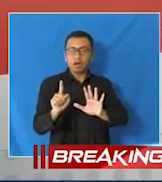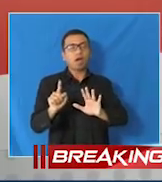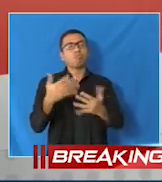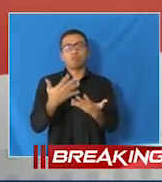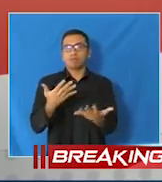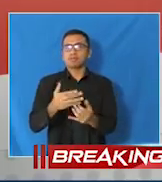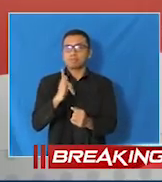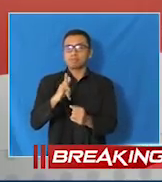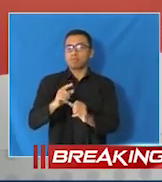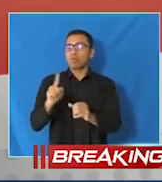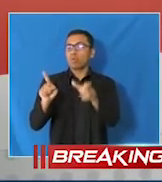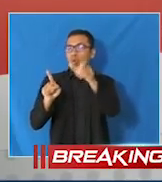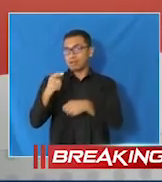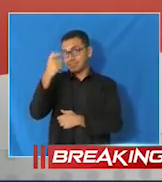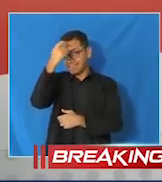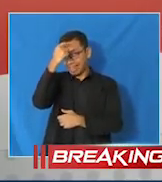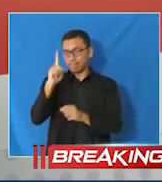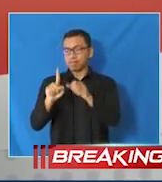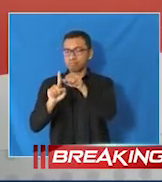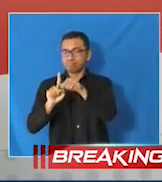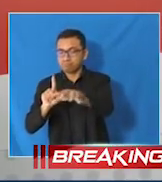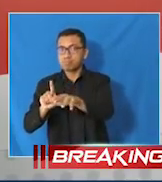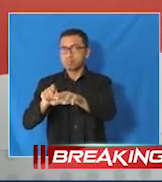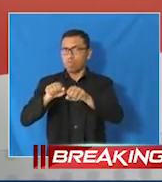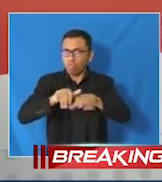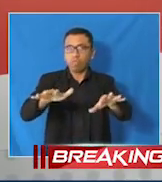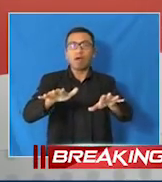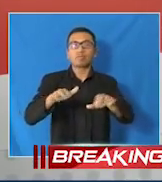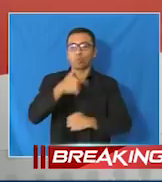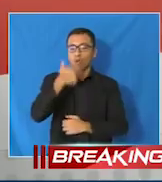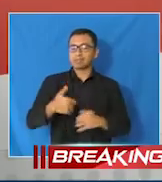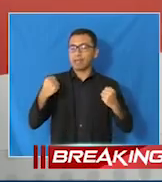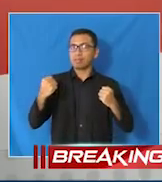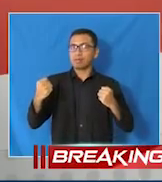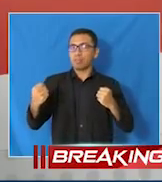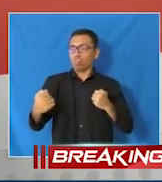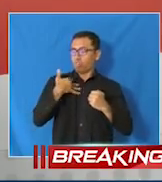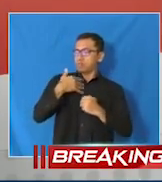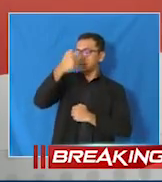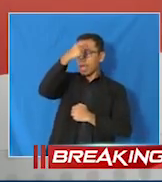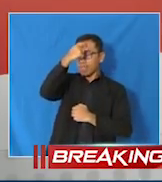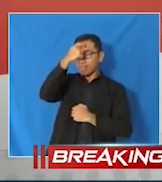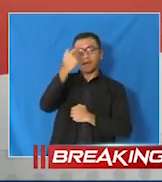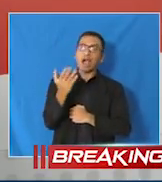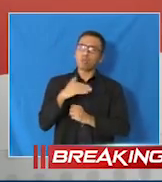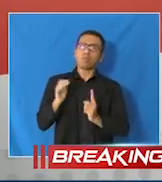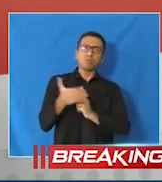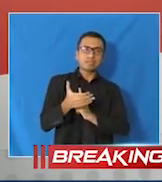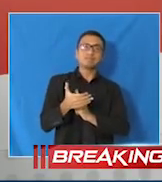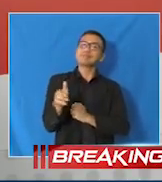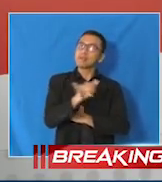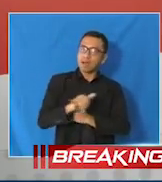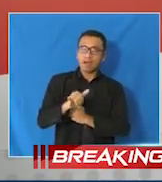berjalan dengan baik tahapan ini ditujukan untuk saling melindungi Mari kita saling melindungi